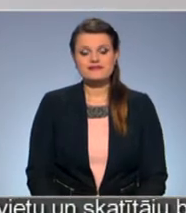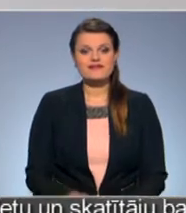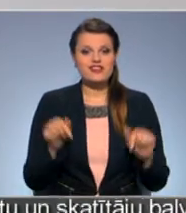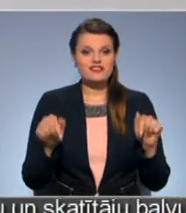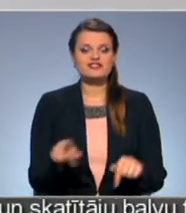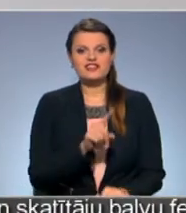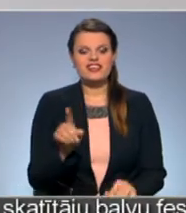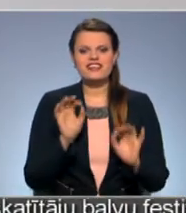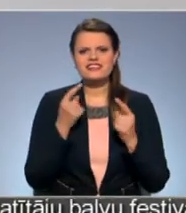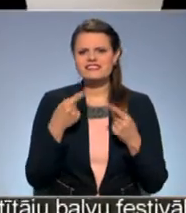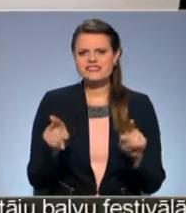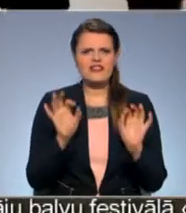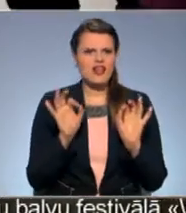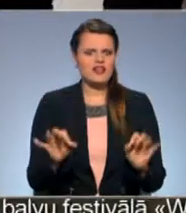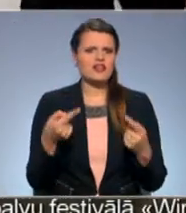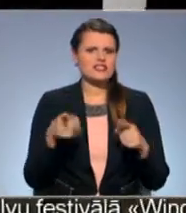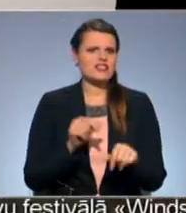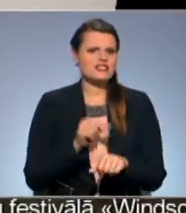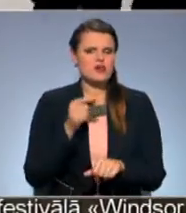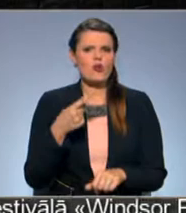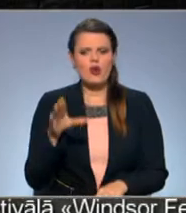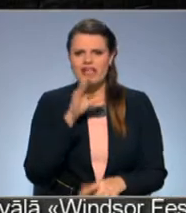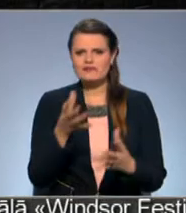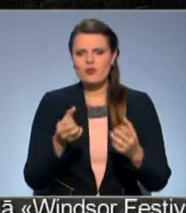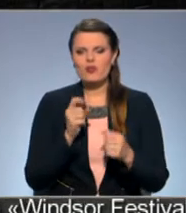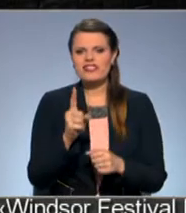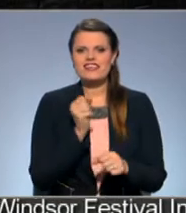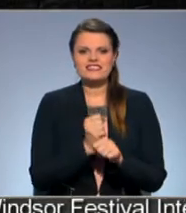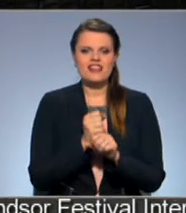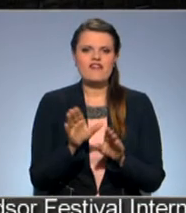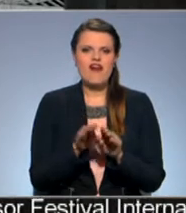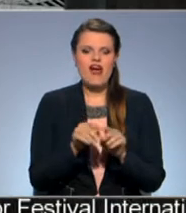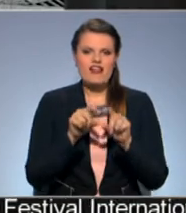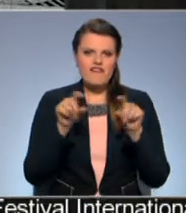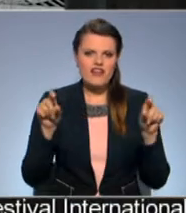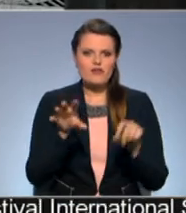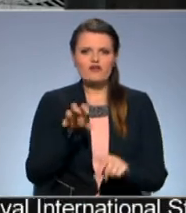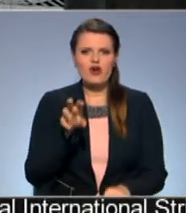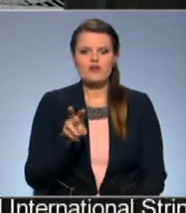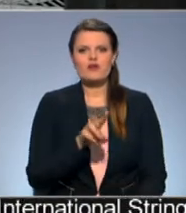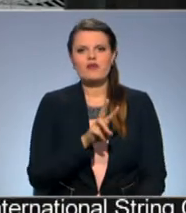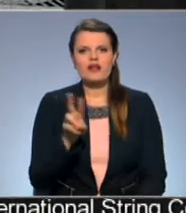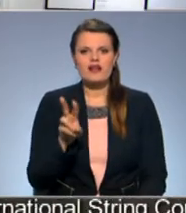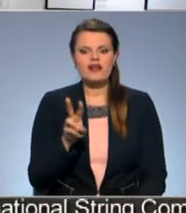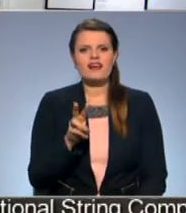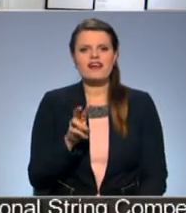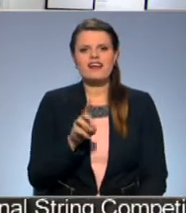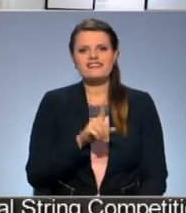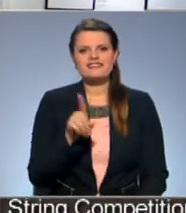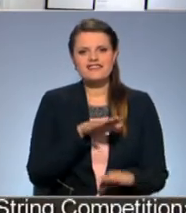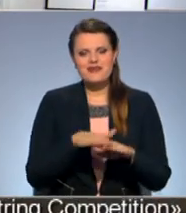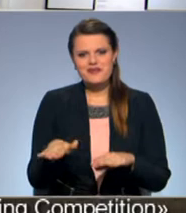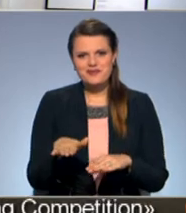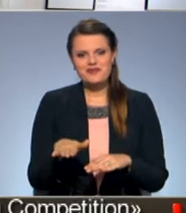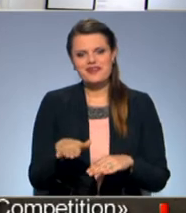Šī ir cita realitāte un citas sajūtas, ko iespējams gūt tikai strādājot ar filmiņu fotoaparātu, kas pašam jāuzvelk. Tas, kad es pilnībā